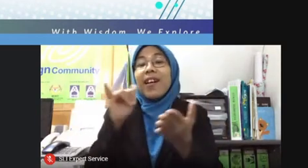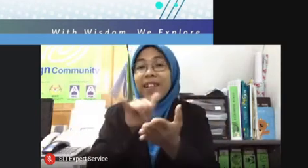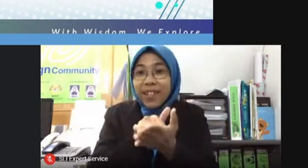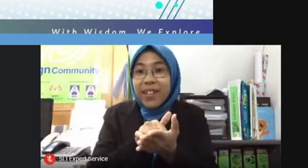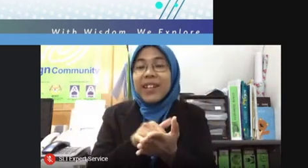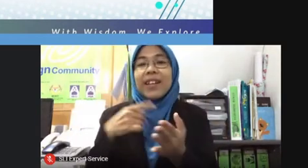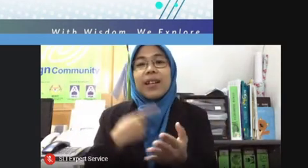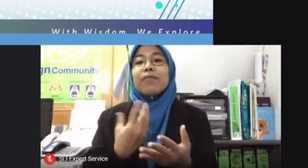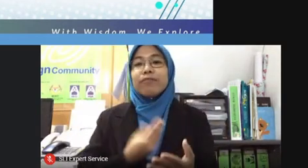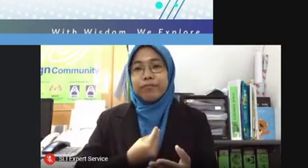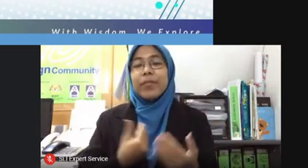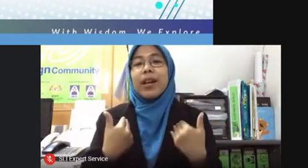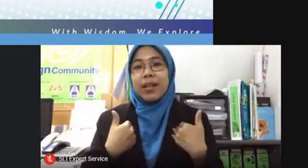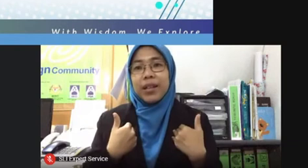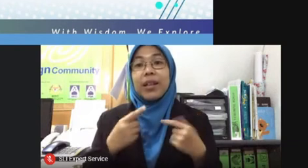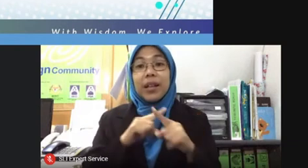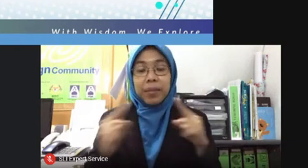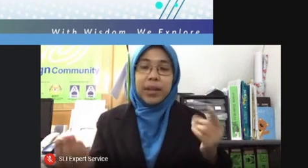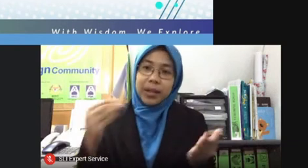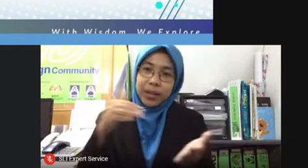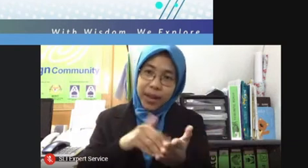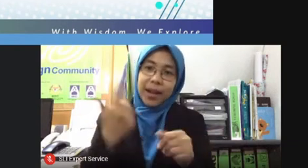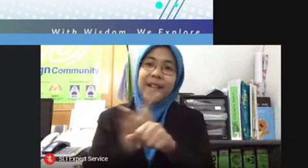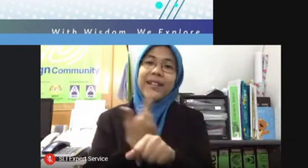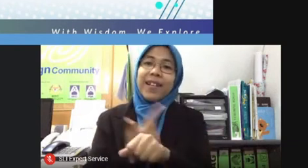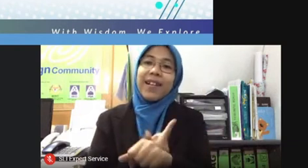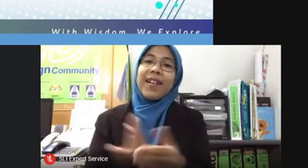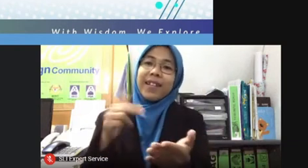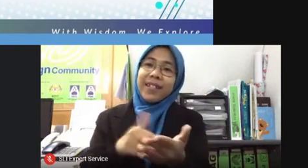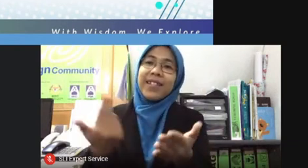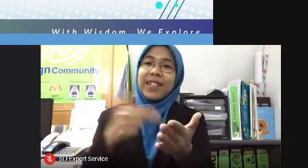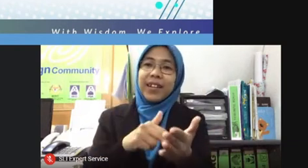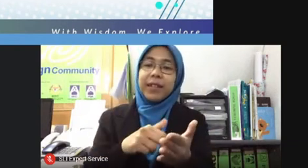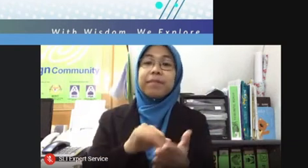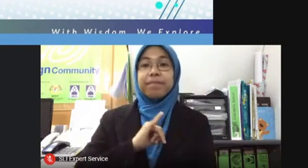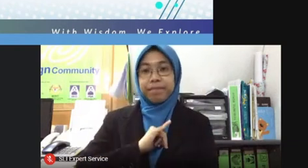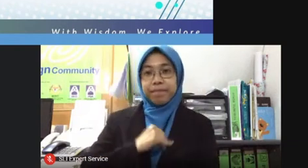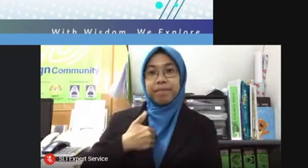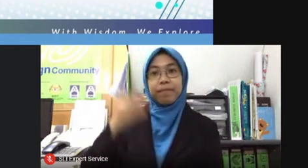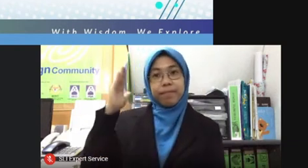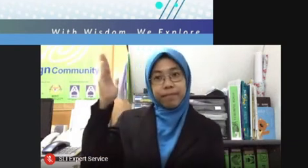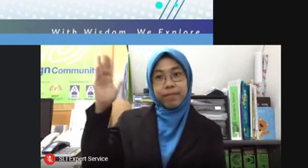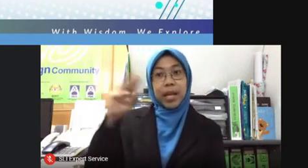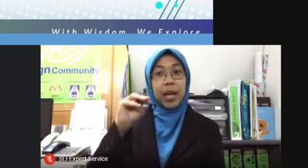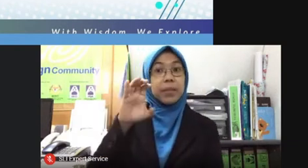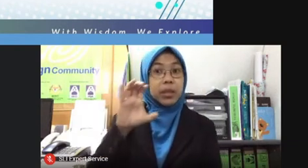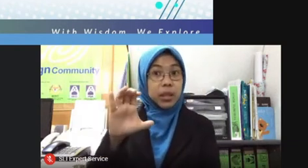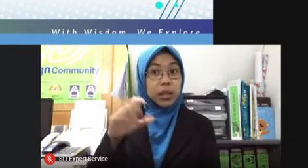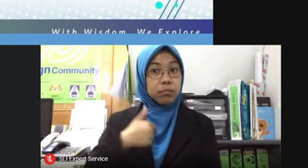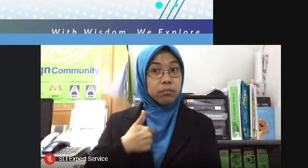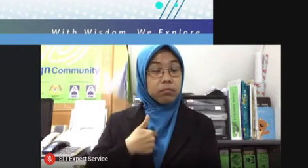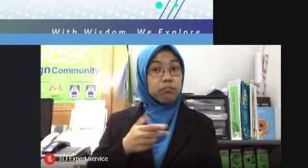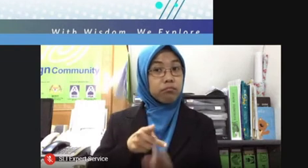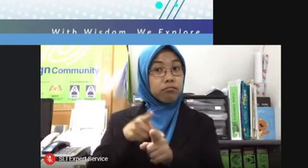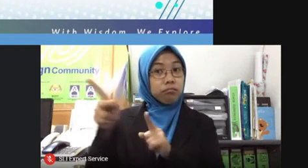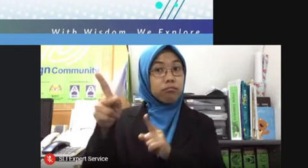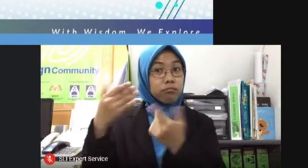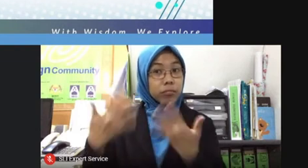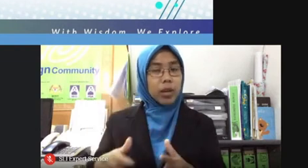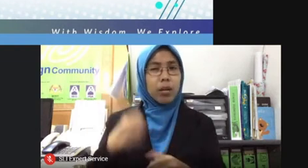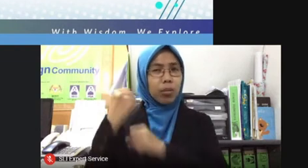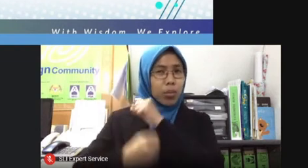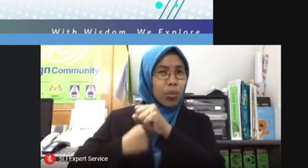ada. Tapi again, latihan yang berkali-kali, rehearsal. Saya seorang professional MC pun, walaupun saya dah bertahun-tahun jadi